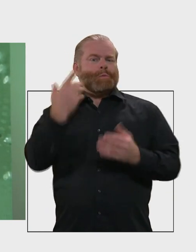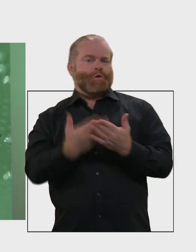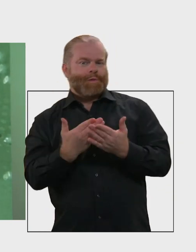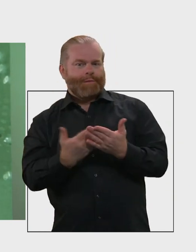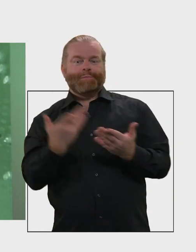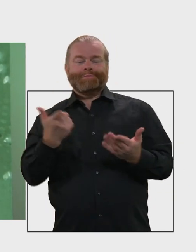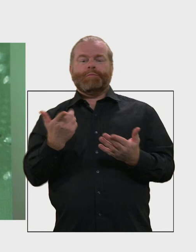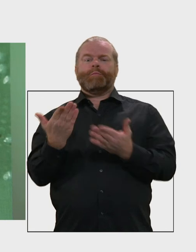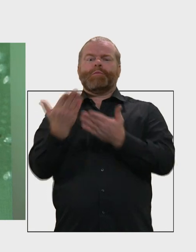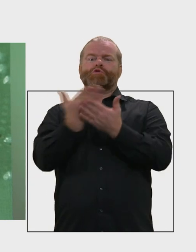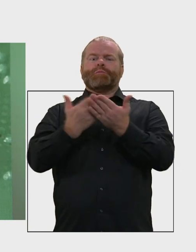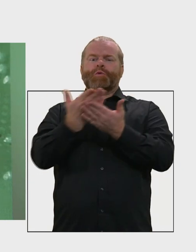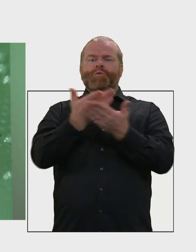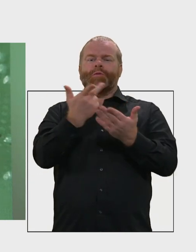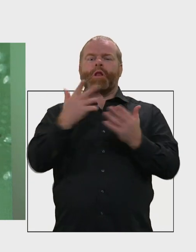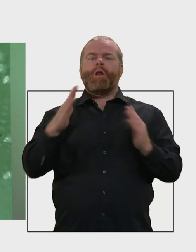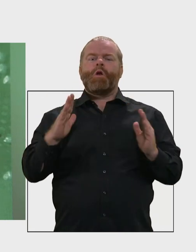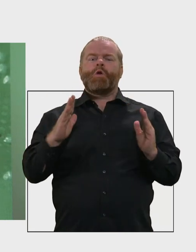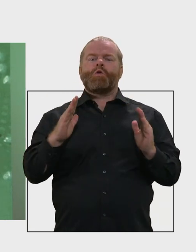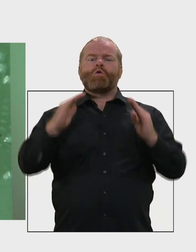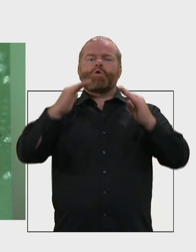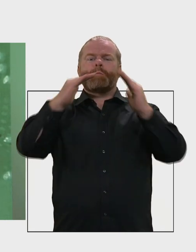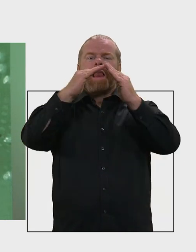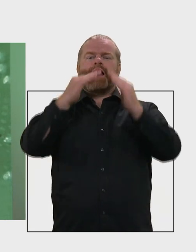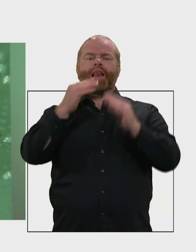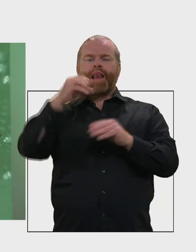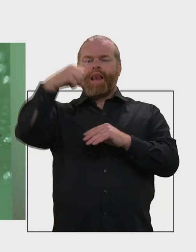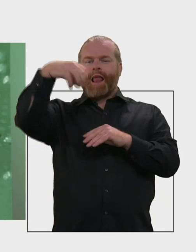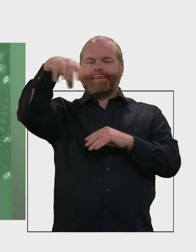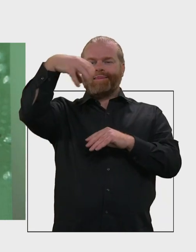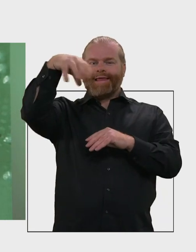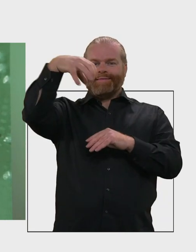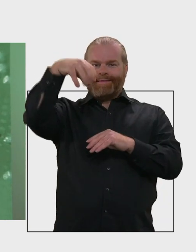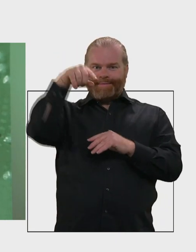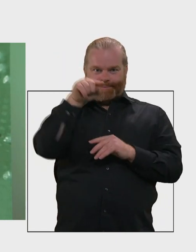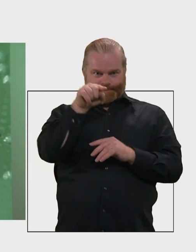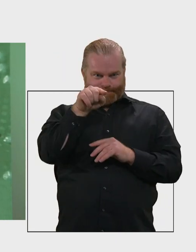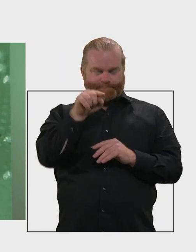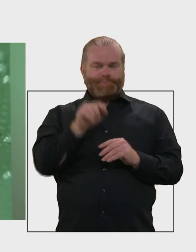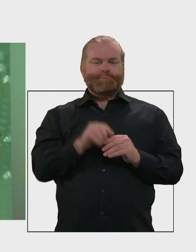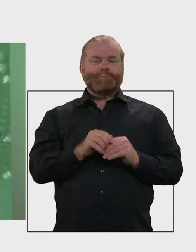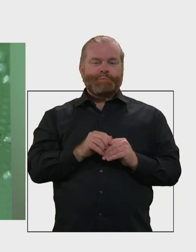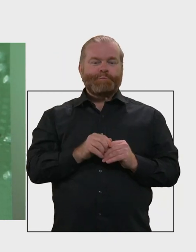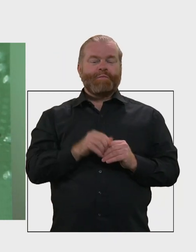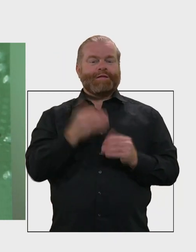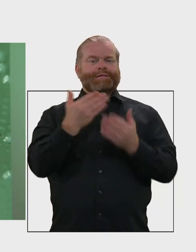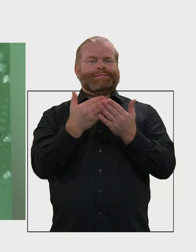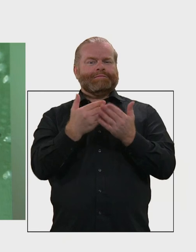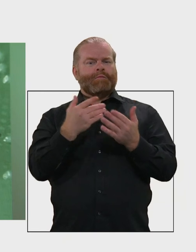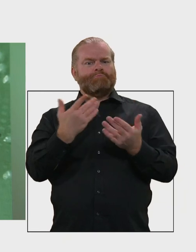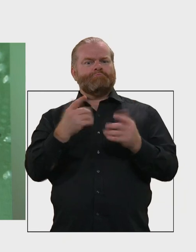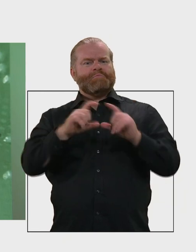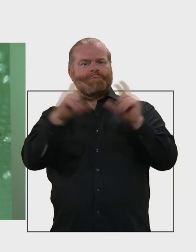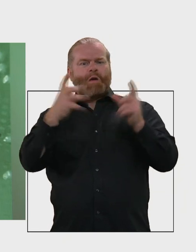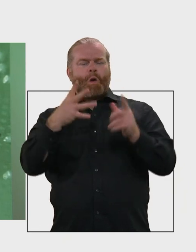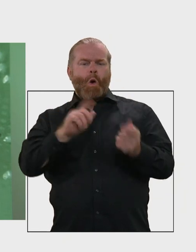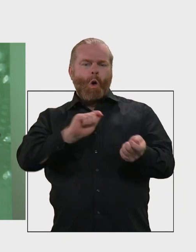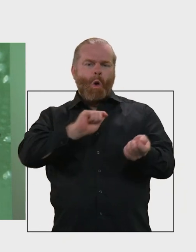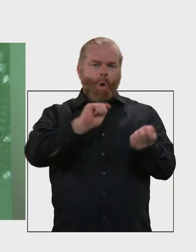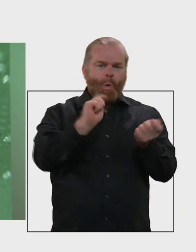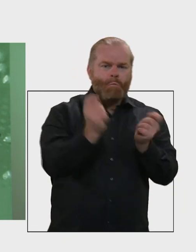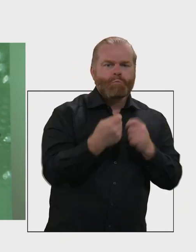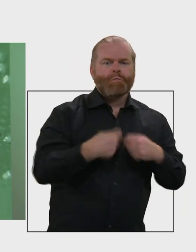Es geht also um den Umbau die Erweiterung des Berliner Schlosses im 19.